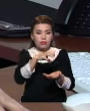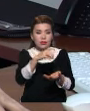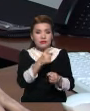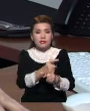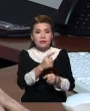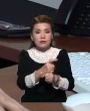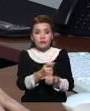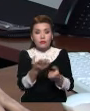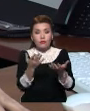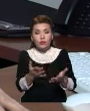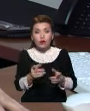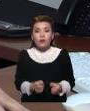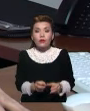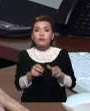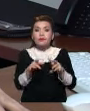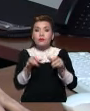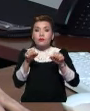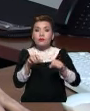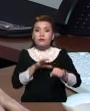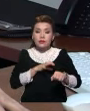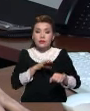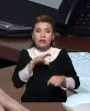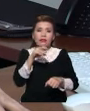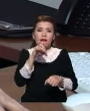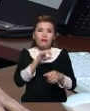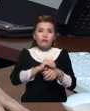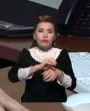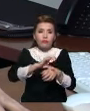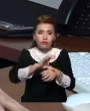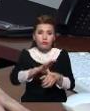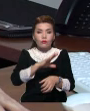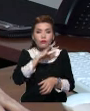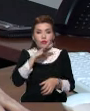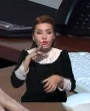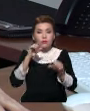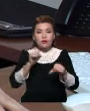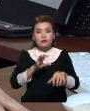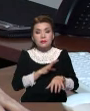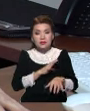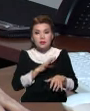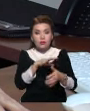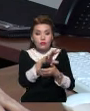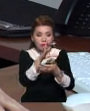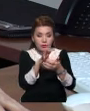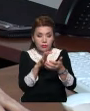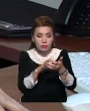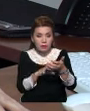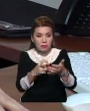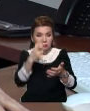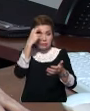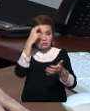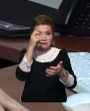в уголовном деле могут быть там сотни томов. То есть адвокат должен хоть иметь фотографическую